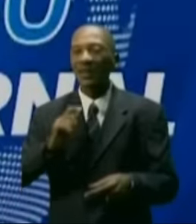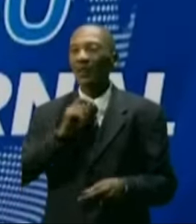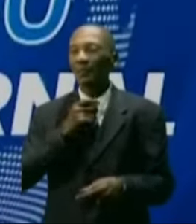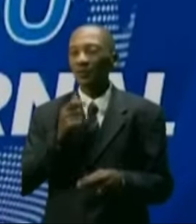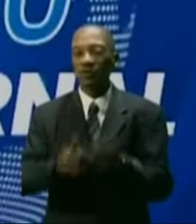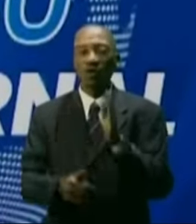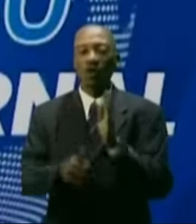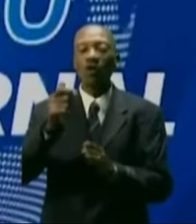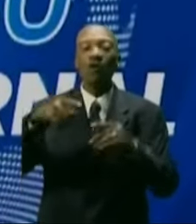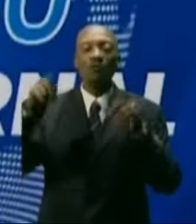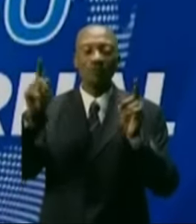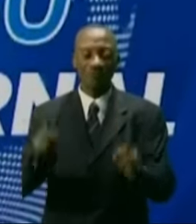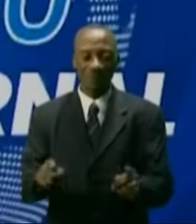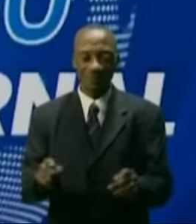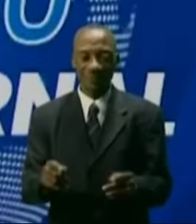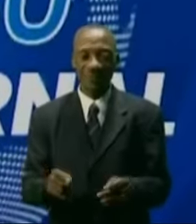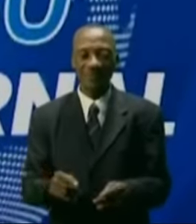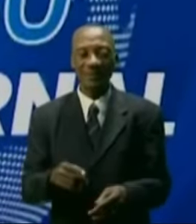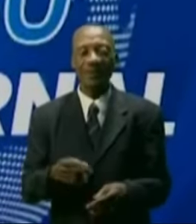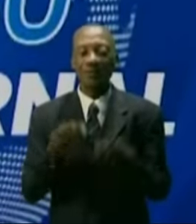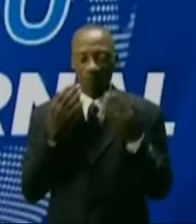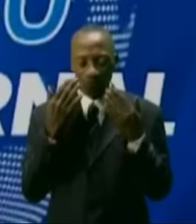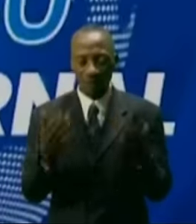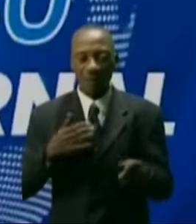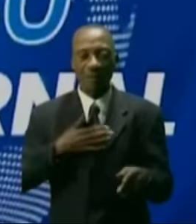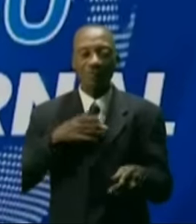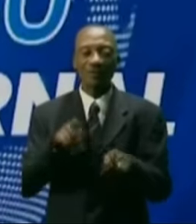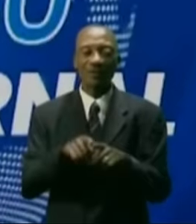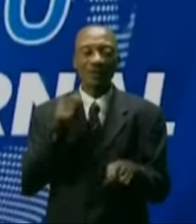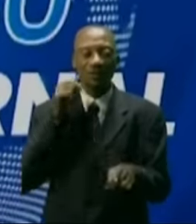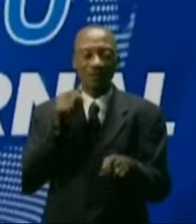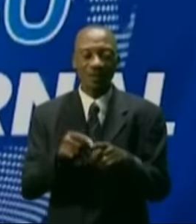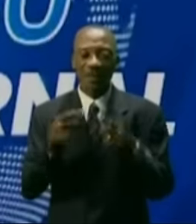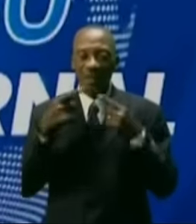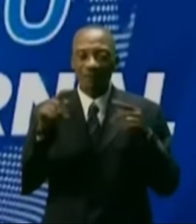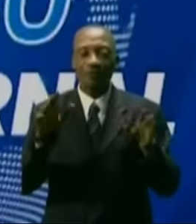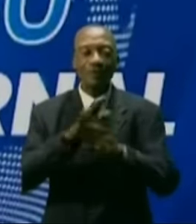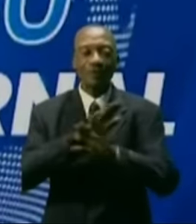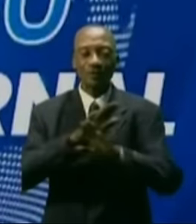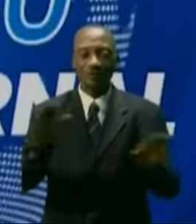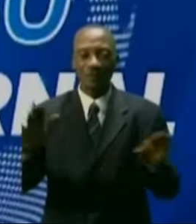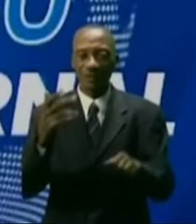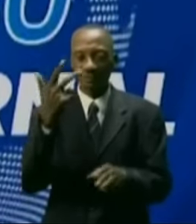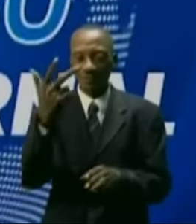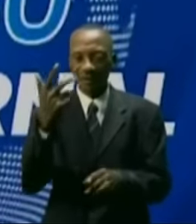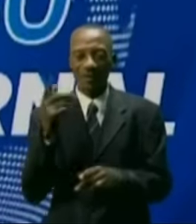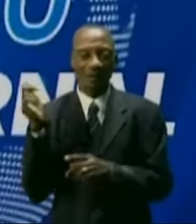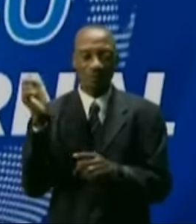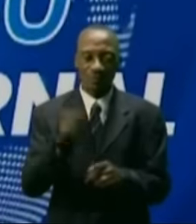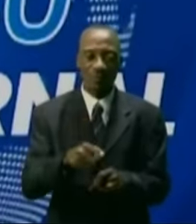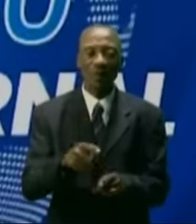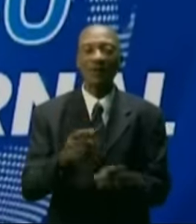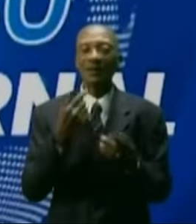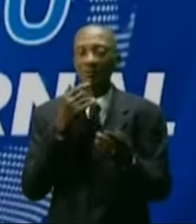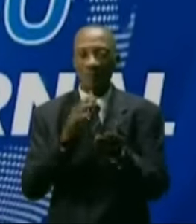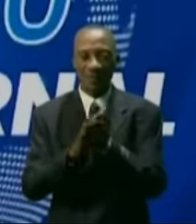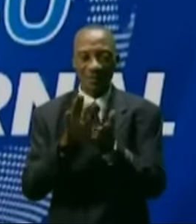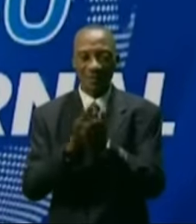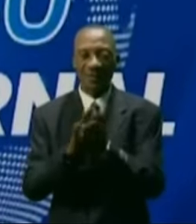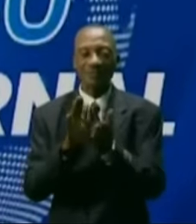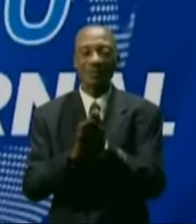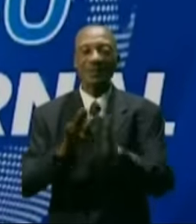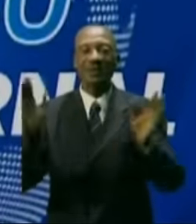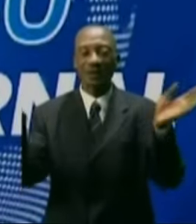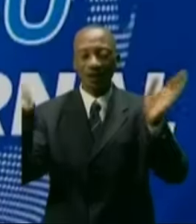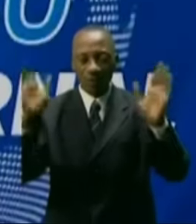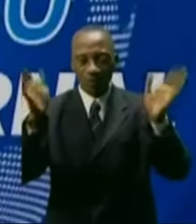Ainsi se referme cette édition de 13h30 sur la RTNC. Nous disons merci aux différentes équipes de la régie qui nous ont accompagnés. Merci à